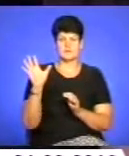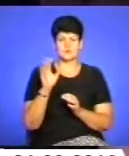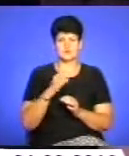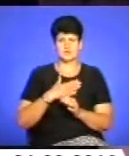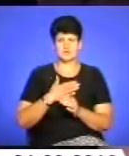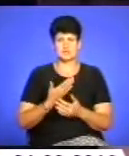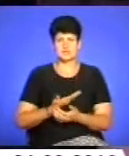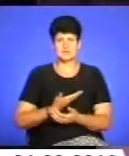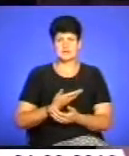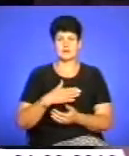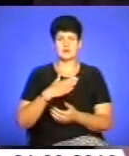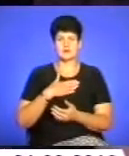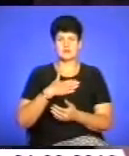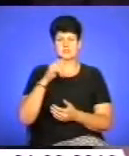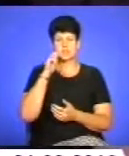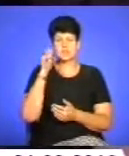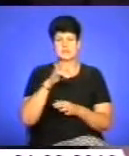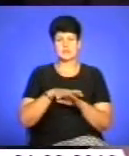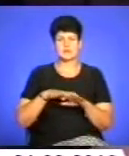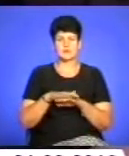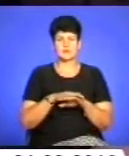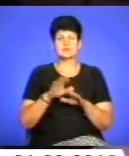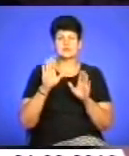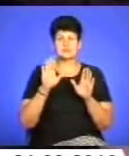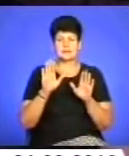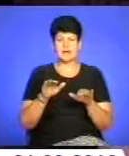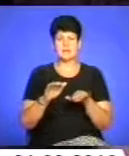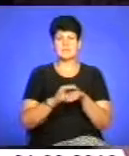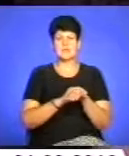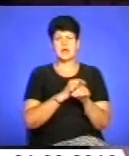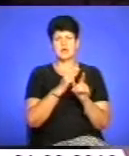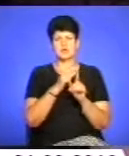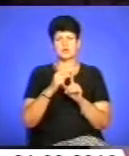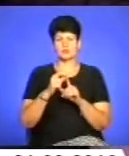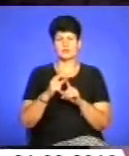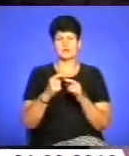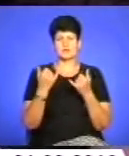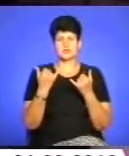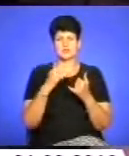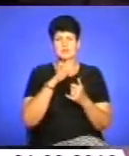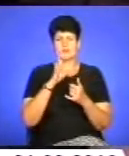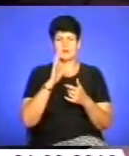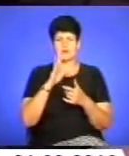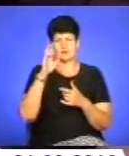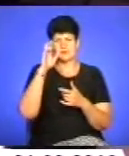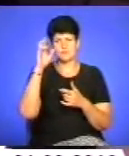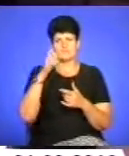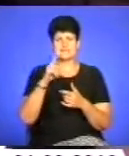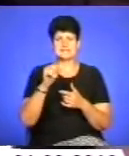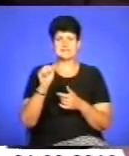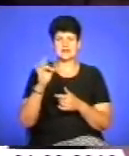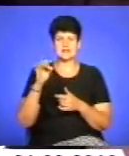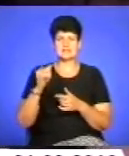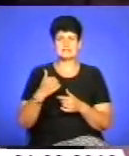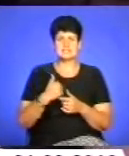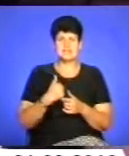життя і наш український народ. Нехай благословить нас нинішня Матінка Божа Зарваницька,